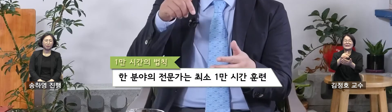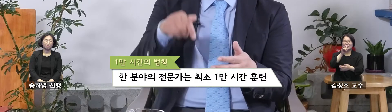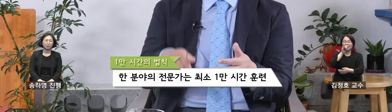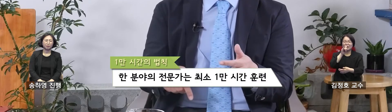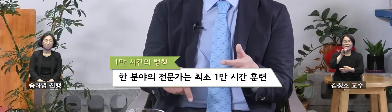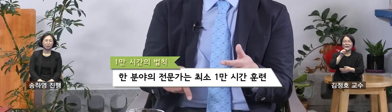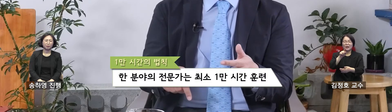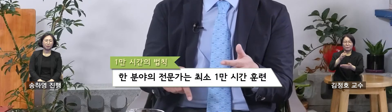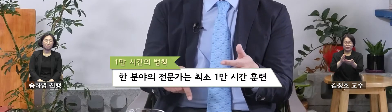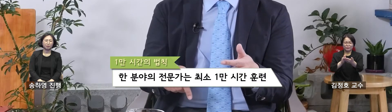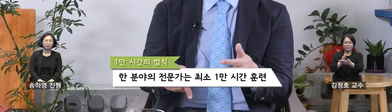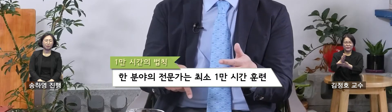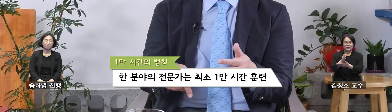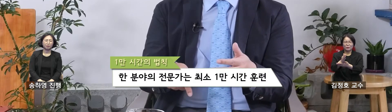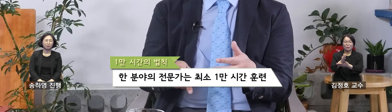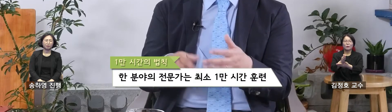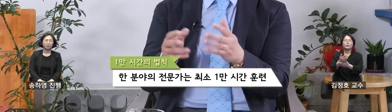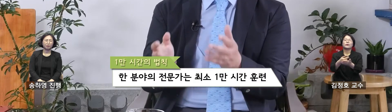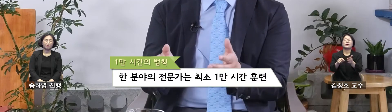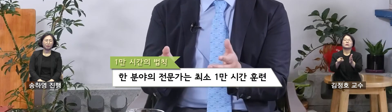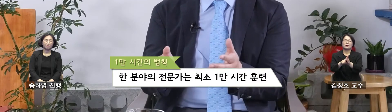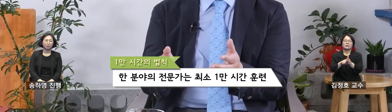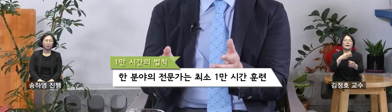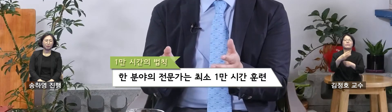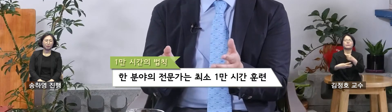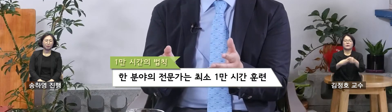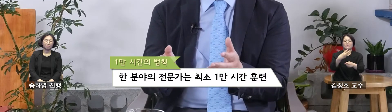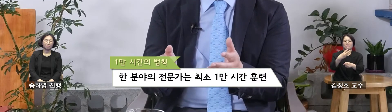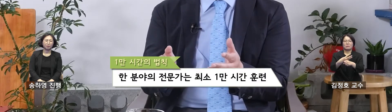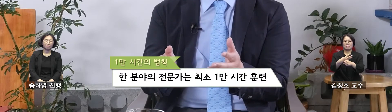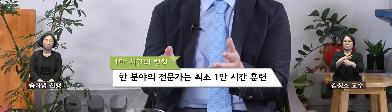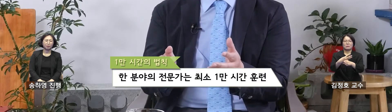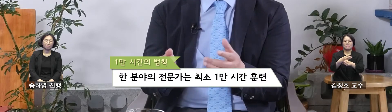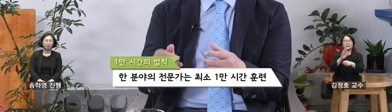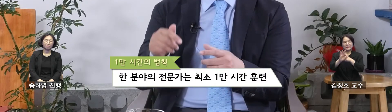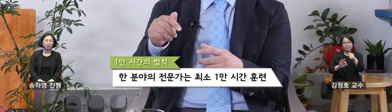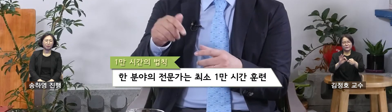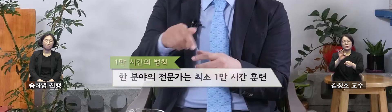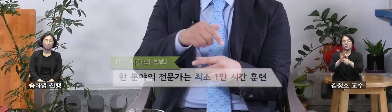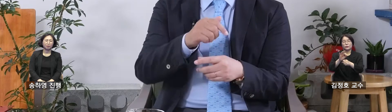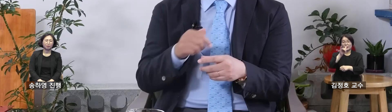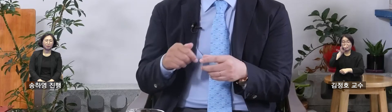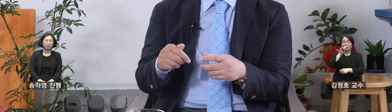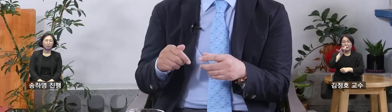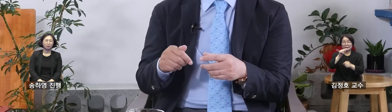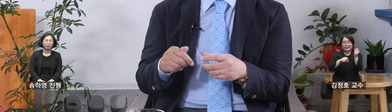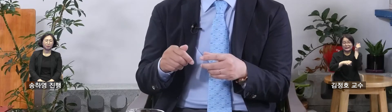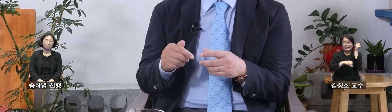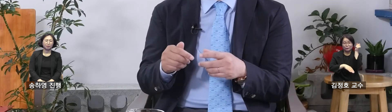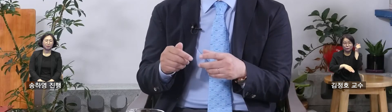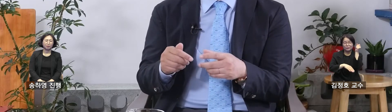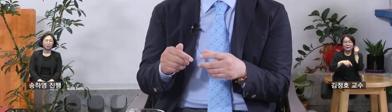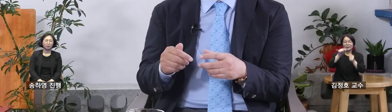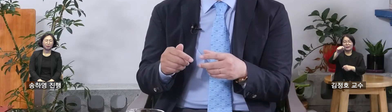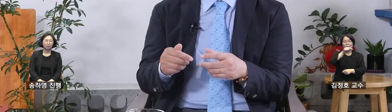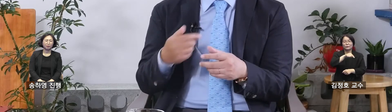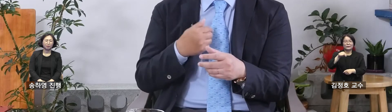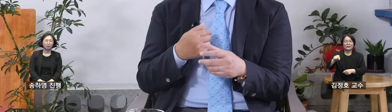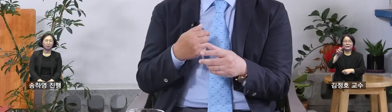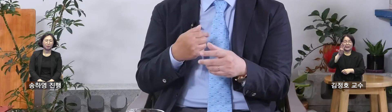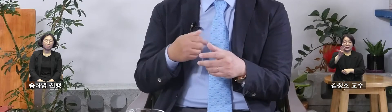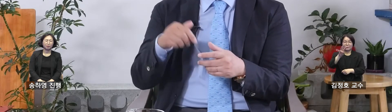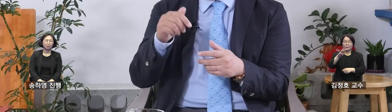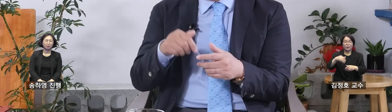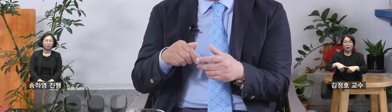한 분야의 기둥을 뚫어야 되는데 그게 이제 3년이 걸릴 수도 10년이 걸릴 수도 있는데 기둥은 한 세 개 정도 뚫어야